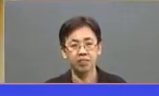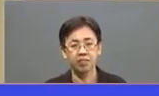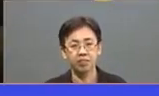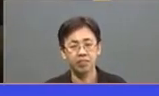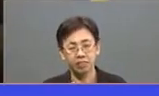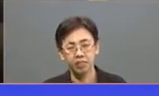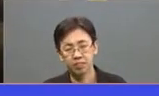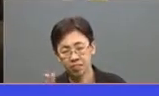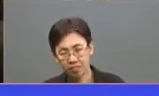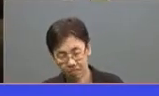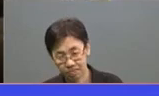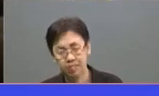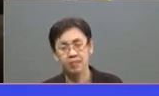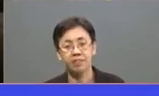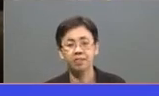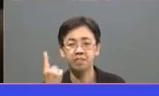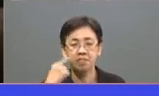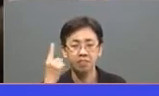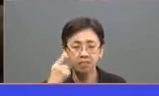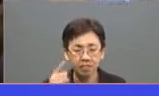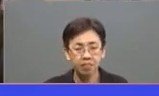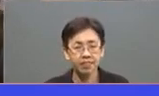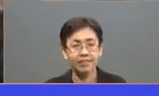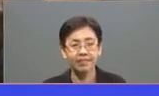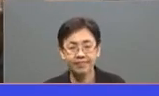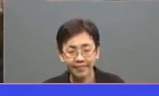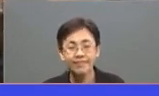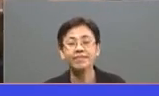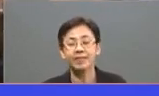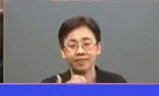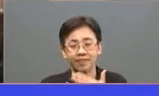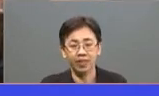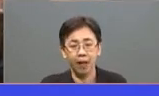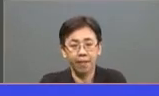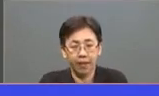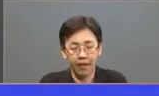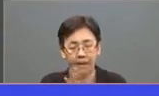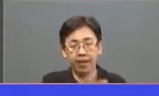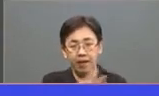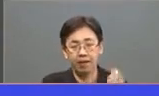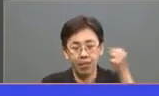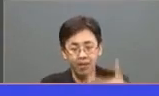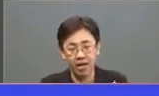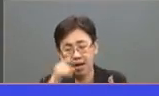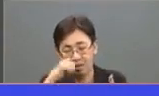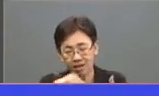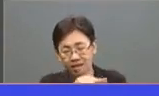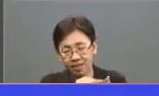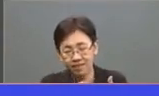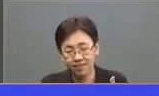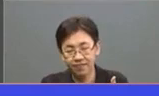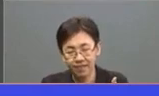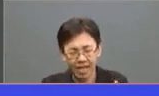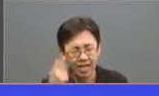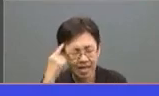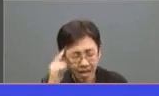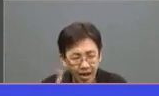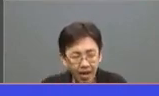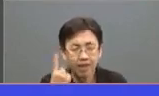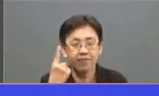ไทยแลนด์เอวิเอชั่นฮับที่จะรองรับผู้เดินทางได้มากถึง150ล้านคนต่อปีในปี2030หรือ